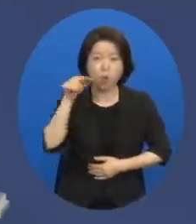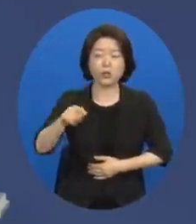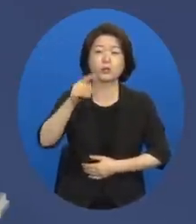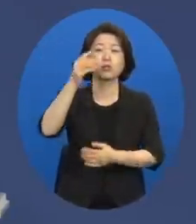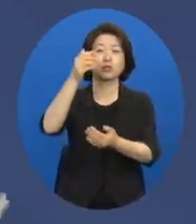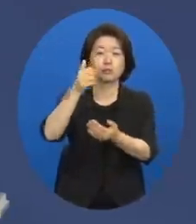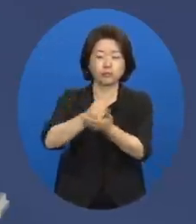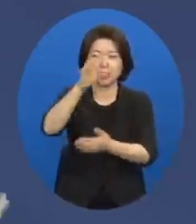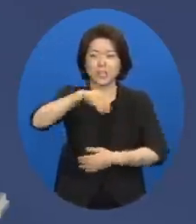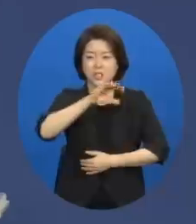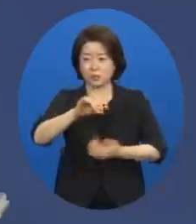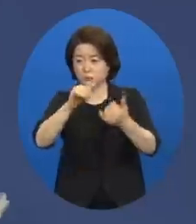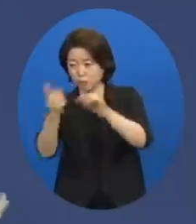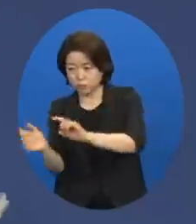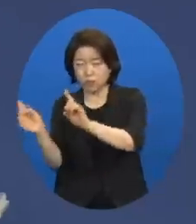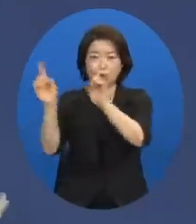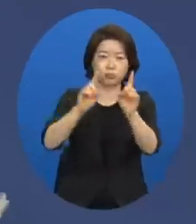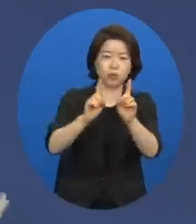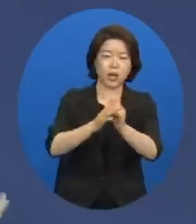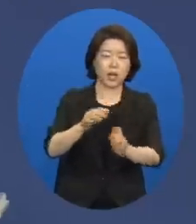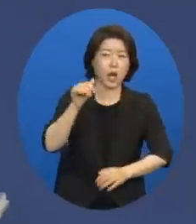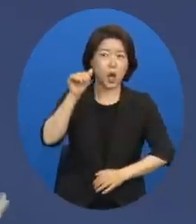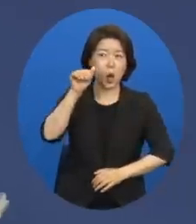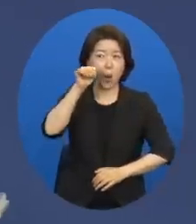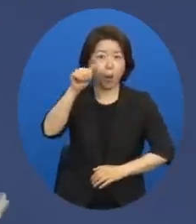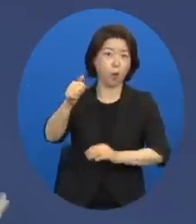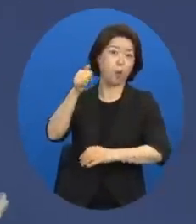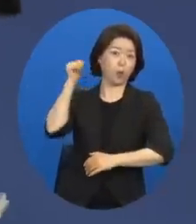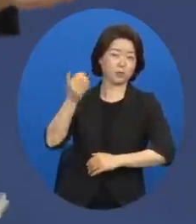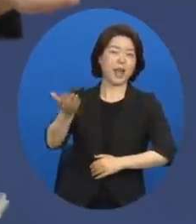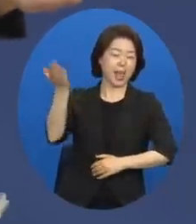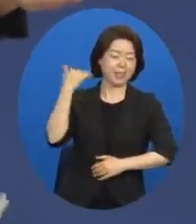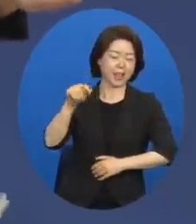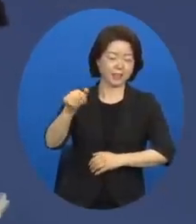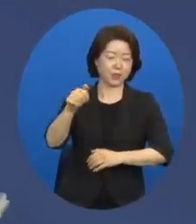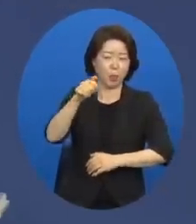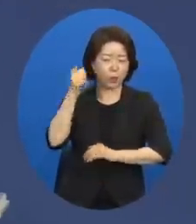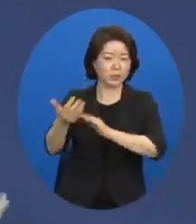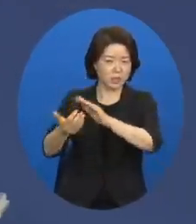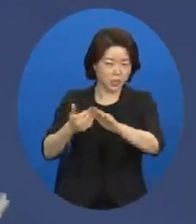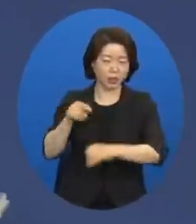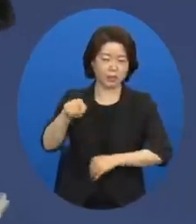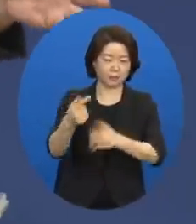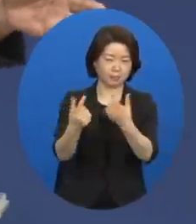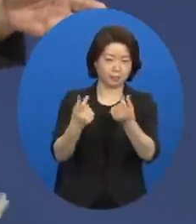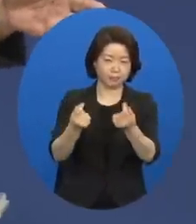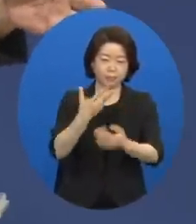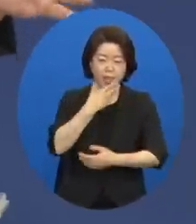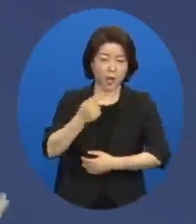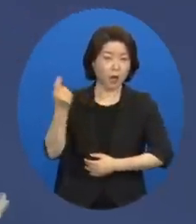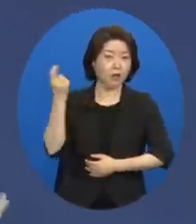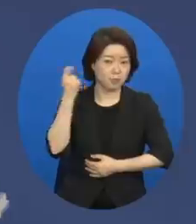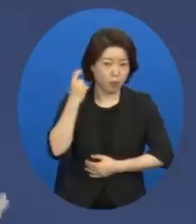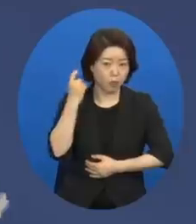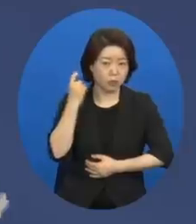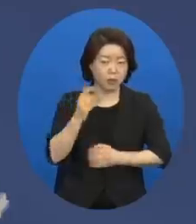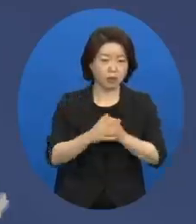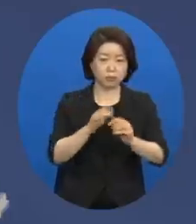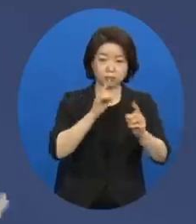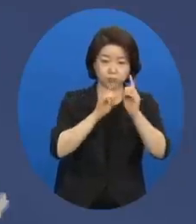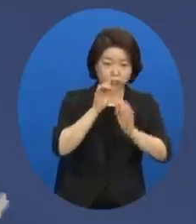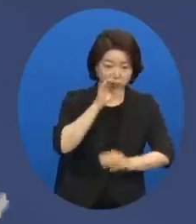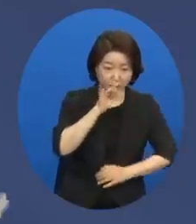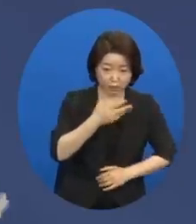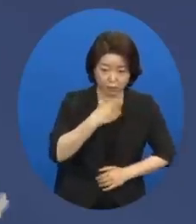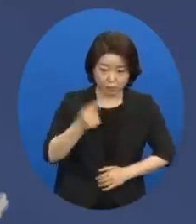십자가에 죽으시고 부활한 50일 전에 그 당시 50일 전에 그렇게 복음을 말도 안 되는